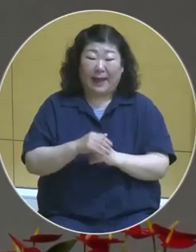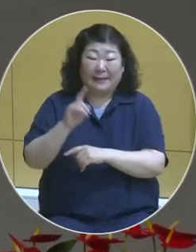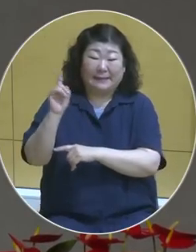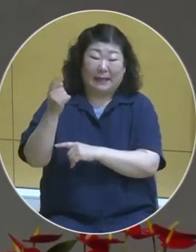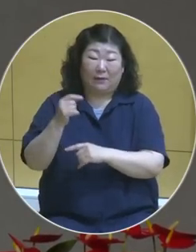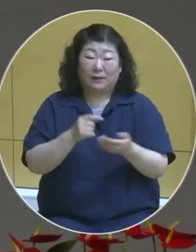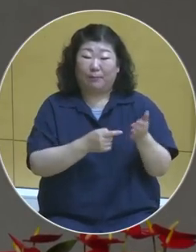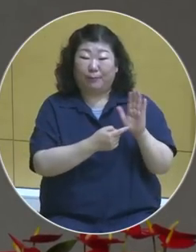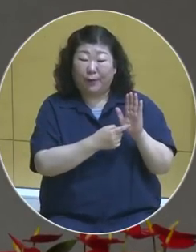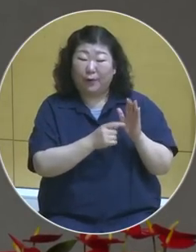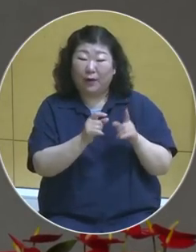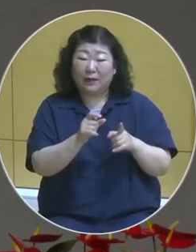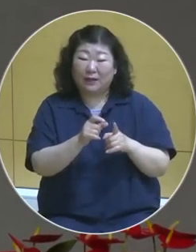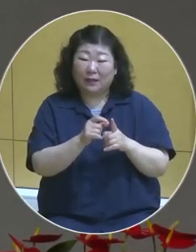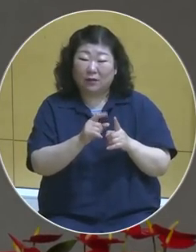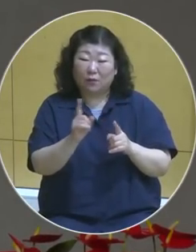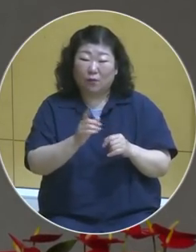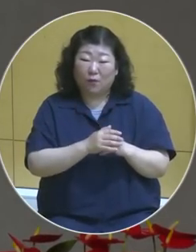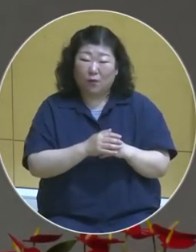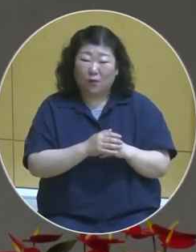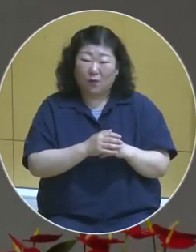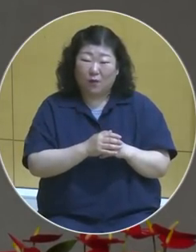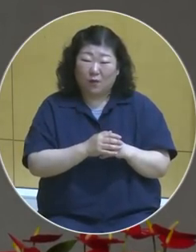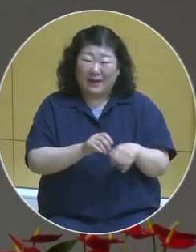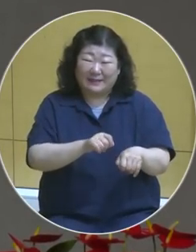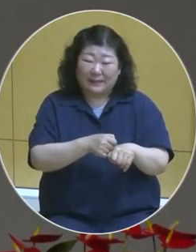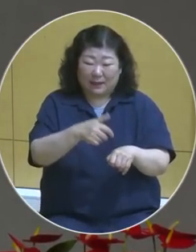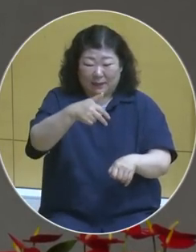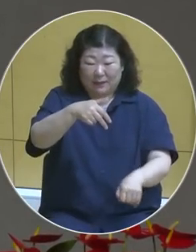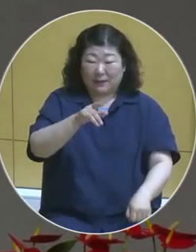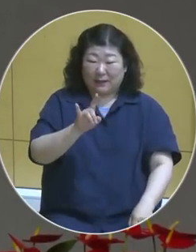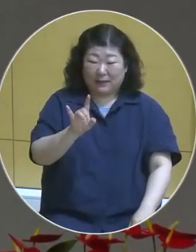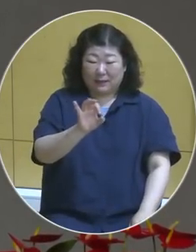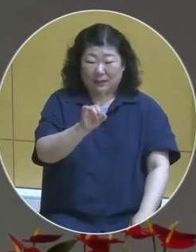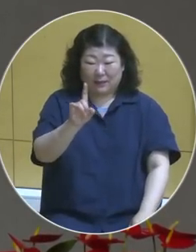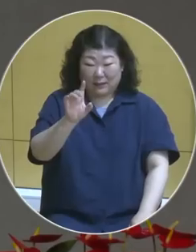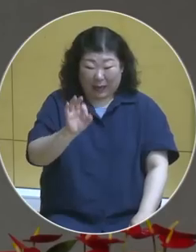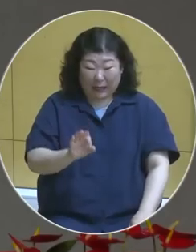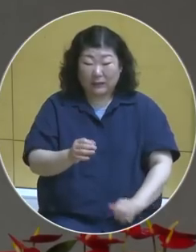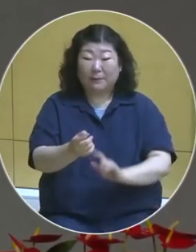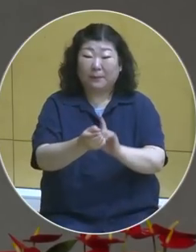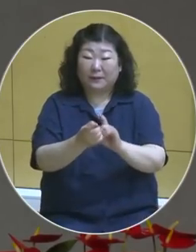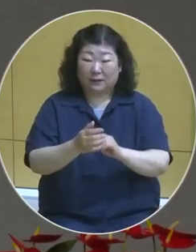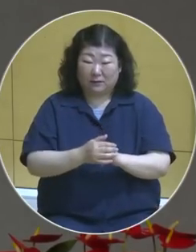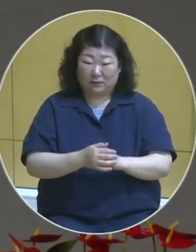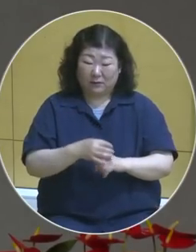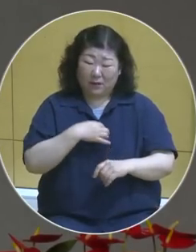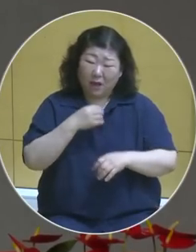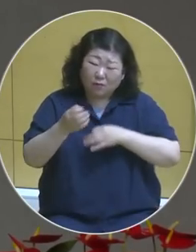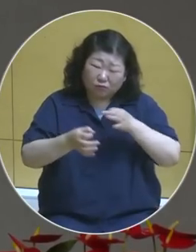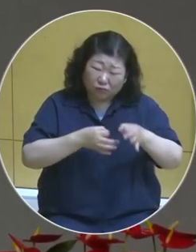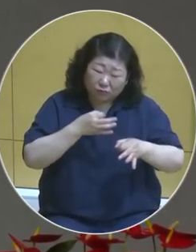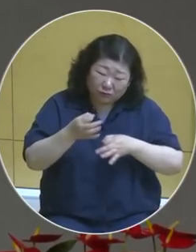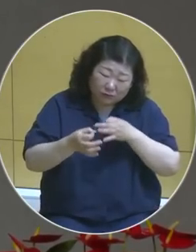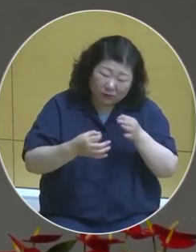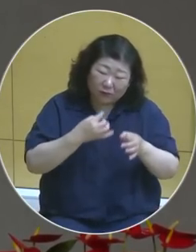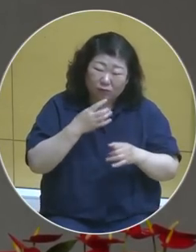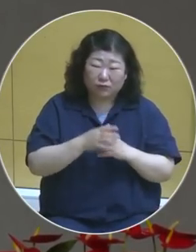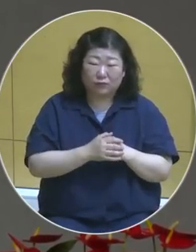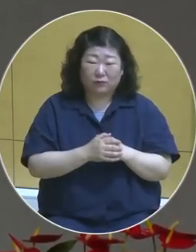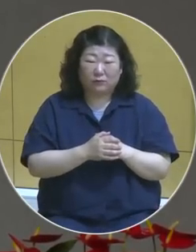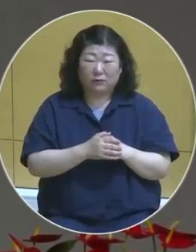재앙이라 그랬습니다. 재앙. 내 인생이 재앙을 만났습니다. 그리고 내가 부르짖을 수밖에 없는 상황 속에 있다고. 이